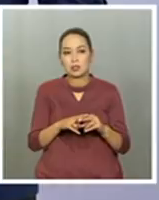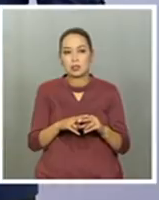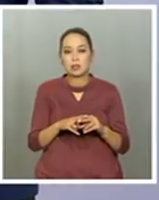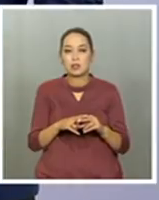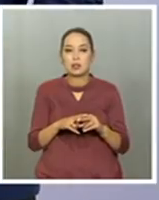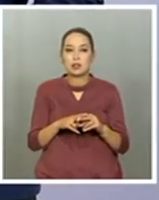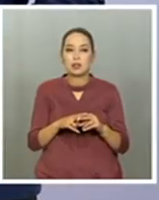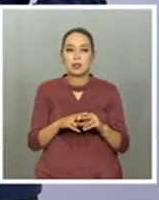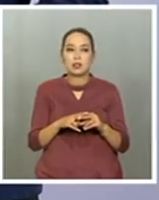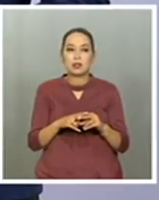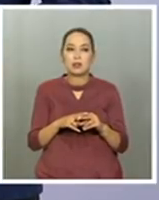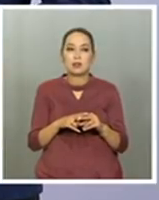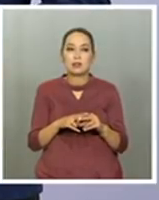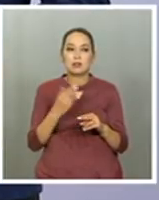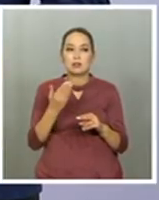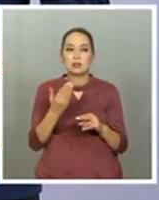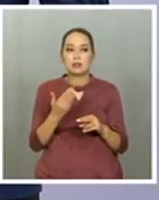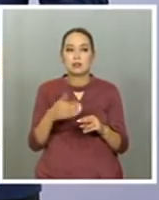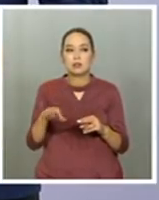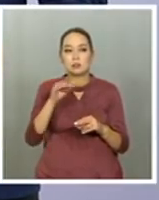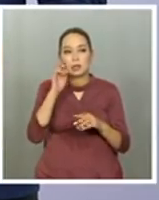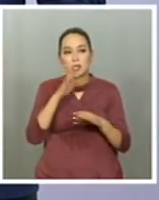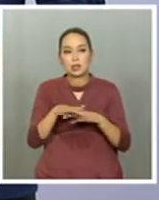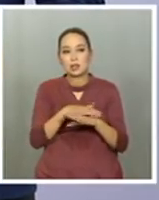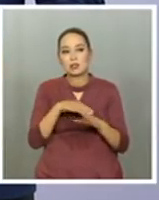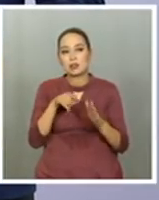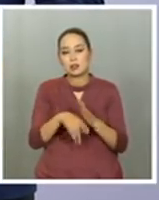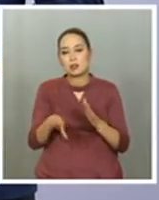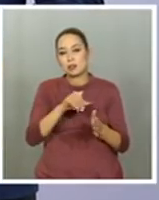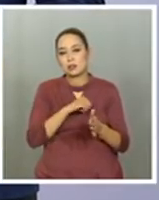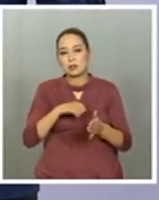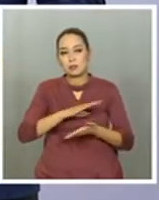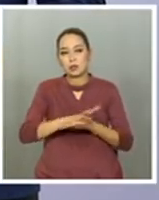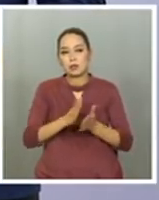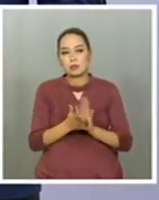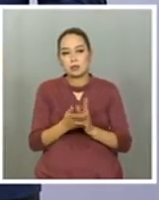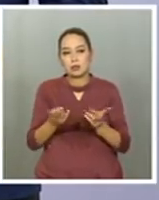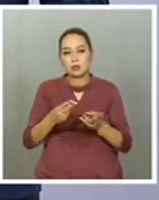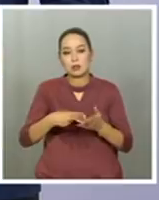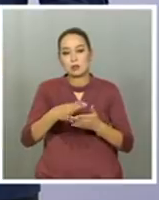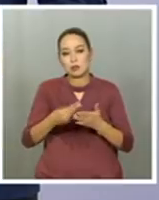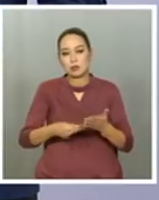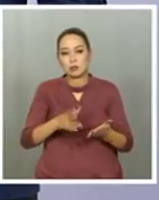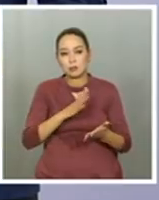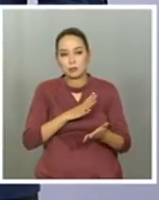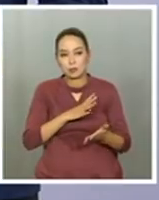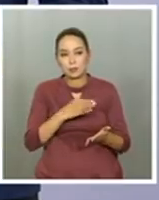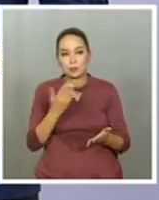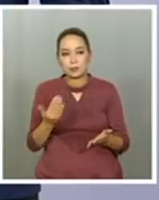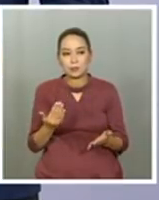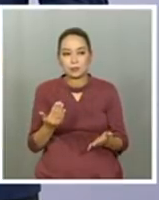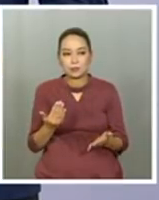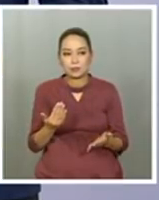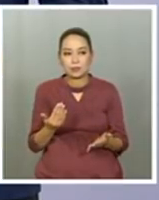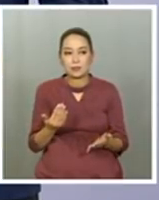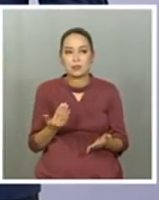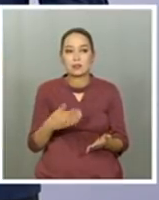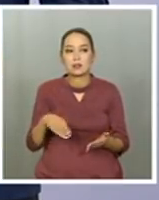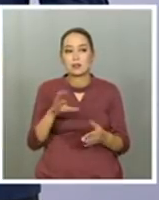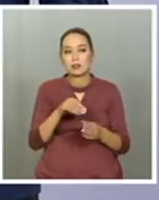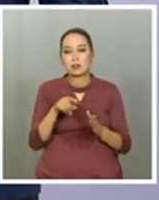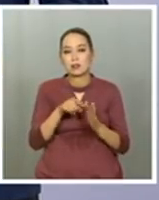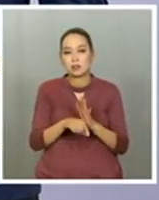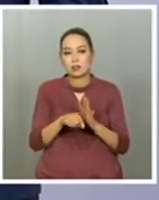арасында келісімшарттар жасалды. Яғни бұл келісімшарттарға тоқталатын болсақ, Версаль-Вашингтон жүйесі,